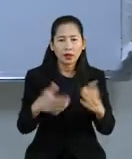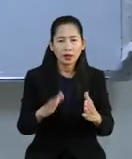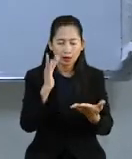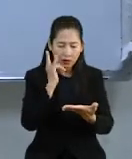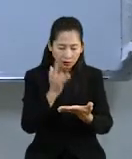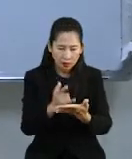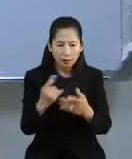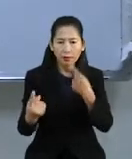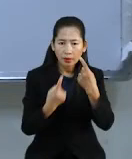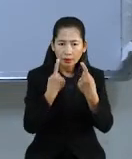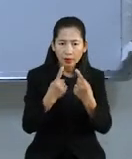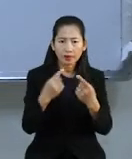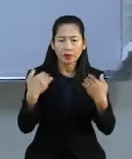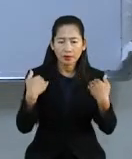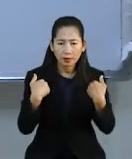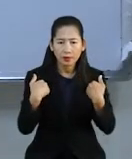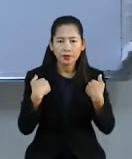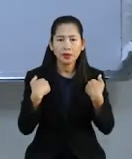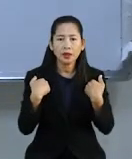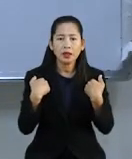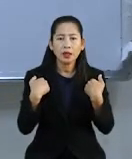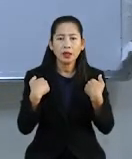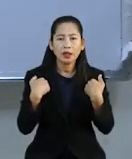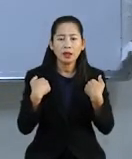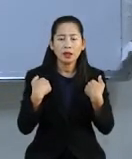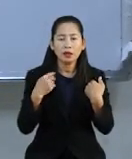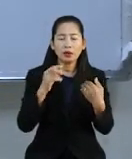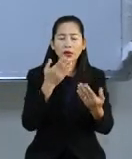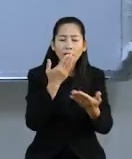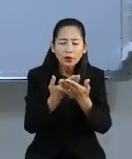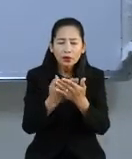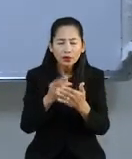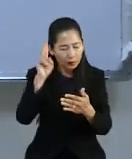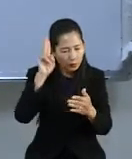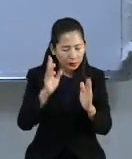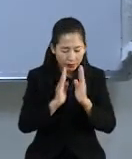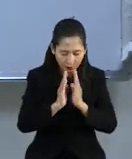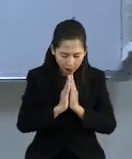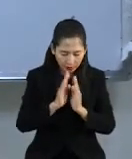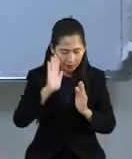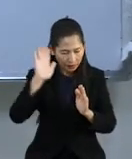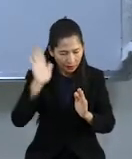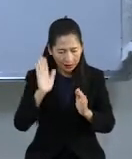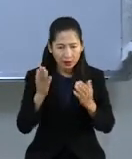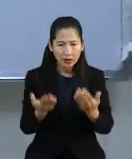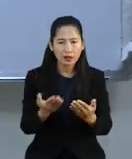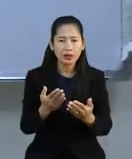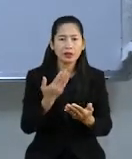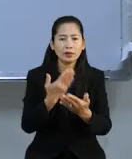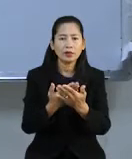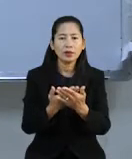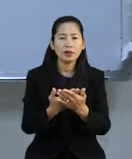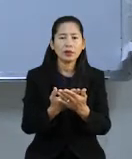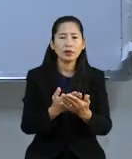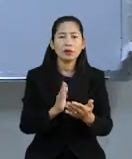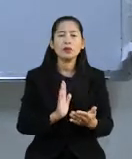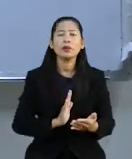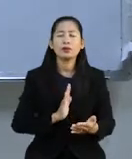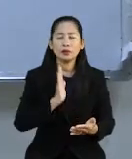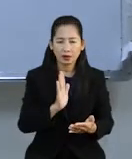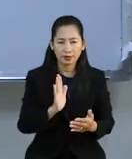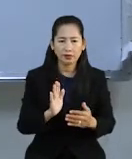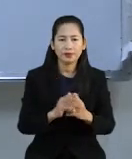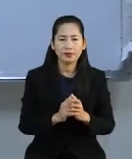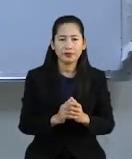tí bên trong này cạnh sân tần ấy cứ trời tầm miến nấy cái này cứ tha o con hai lục bôi chùm rịp lìa và bà nâng có kê ai chùm tha sầm núi cú